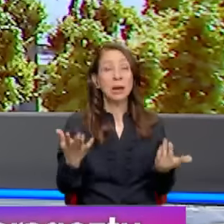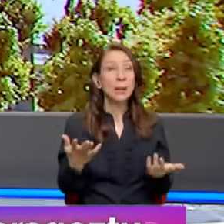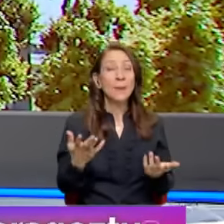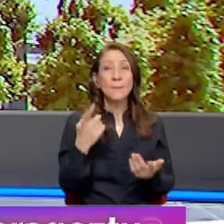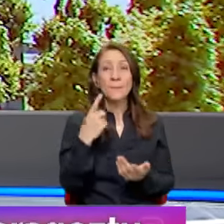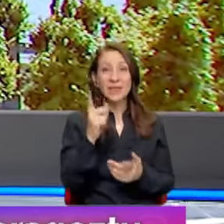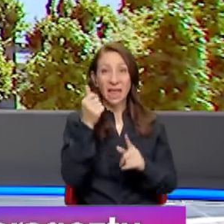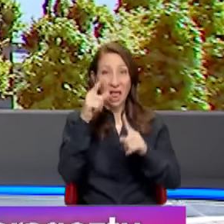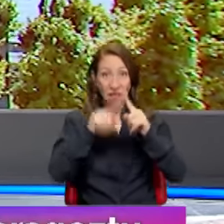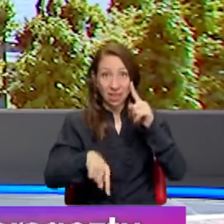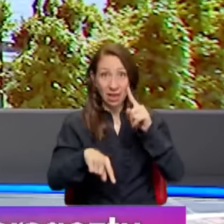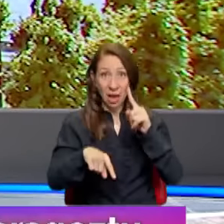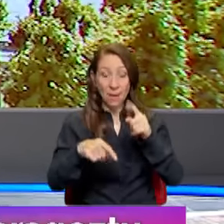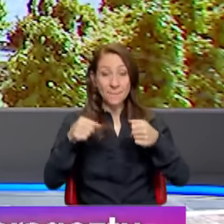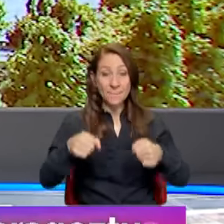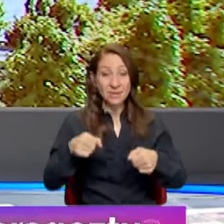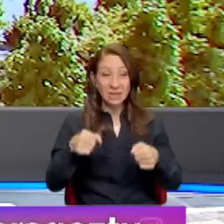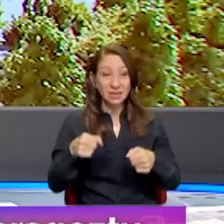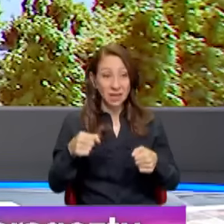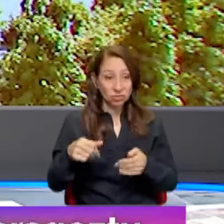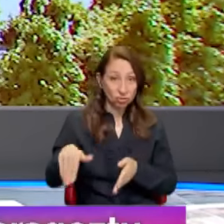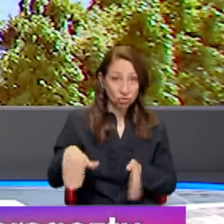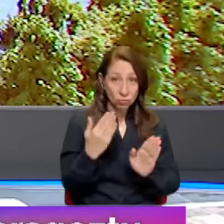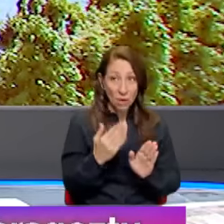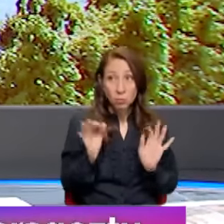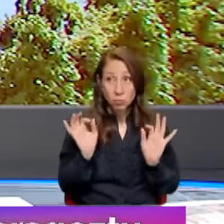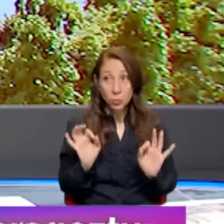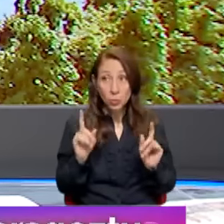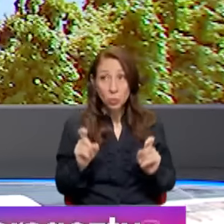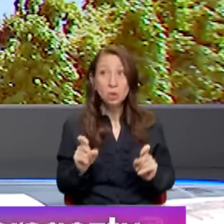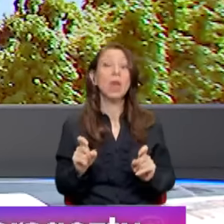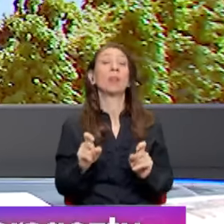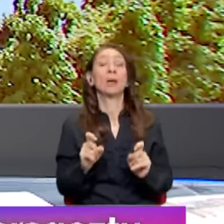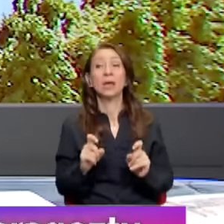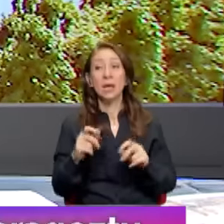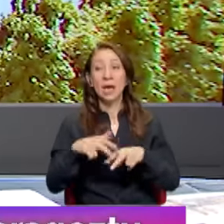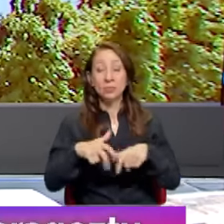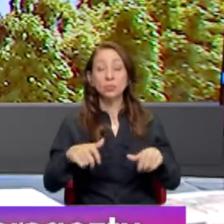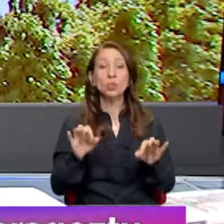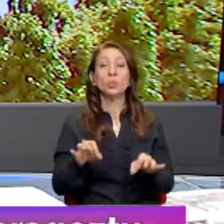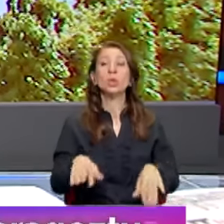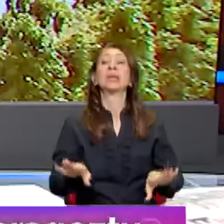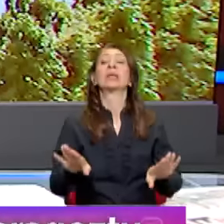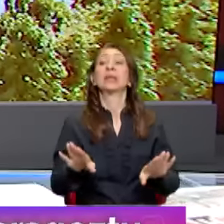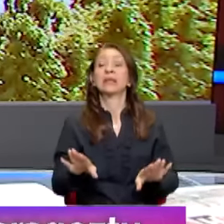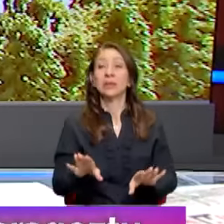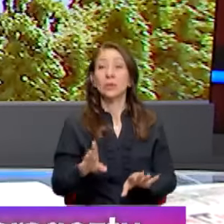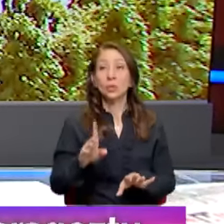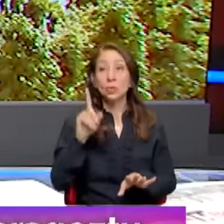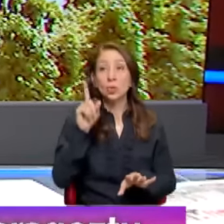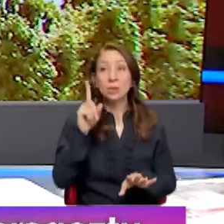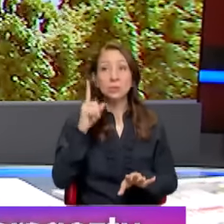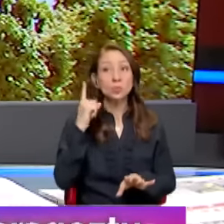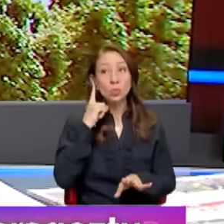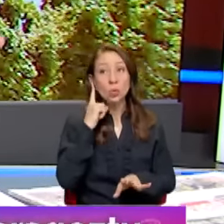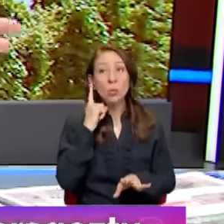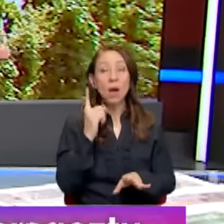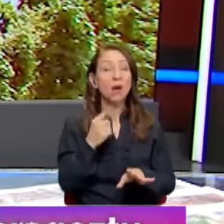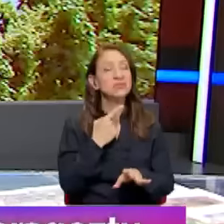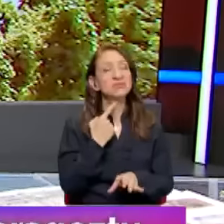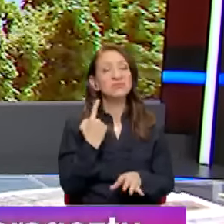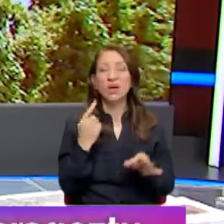1000 liranın altında pazardan çıkabilmek mümkün mü Değil mi başlığımız mümkün değil ve yukarıda şimdi duyuyorum